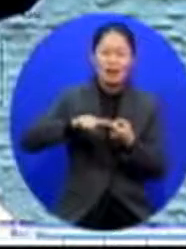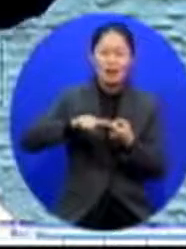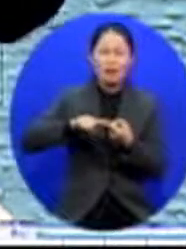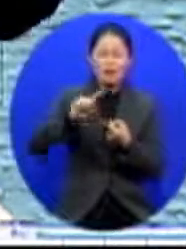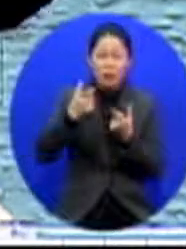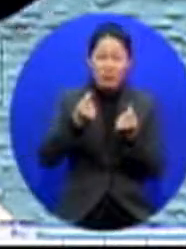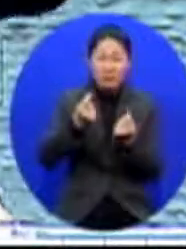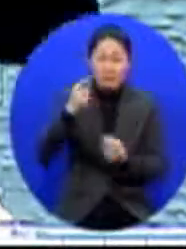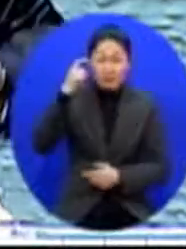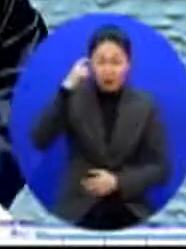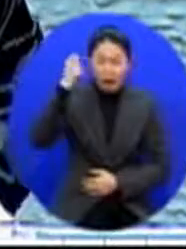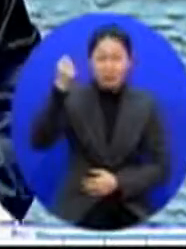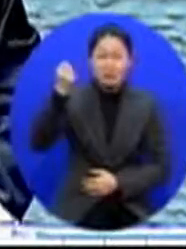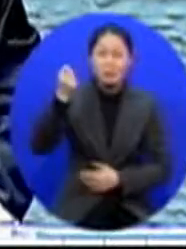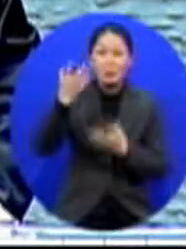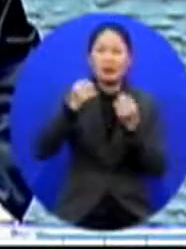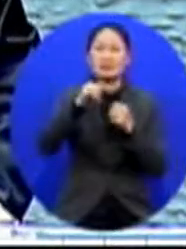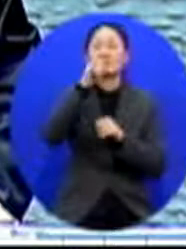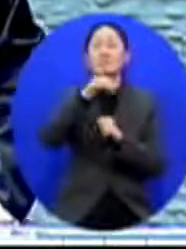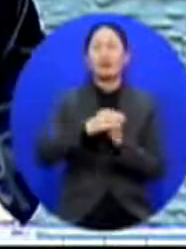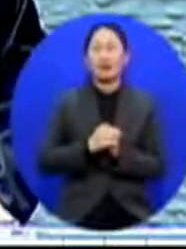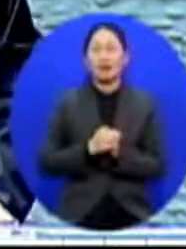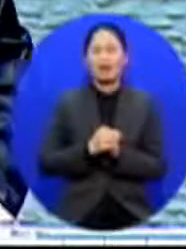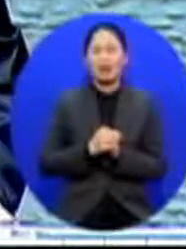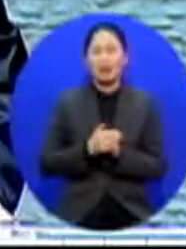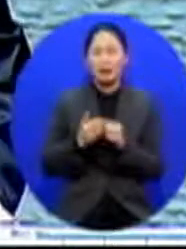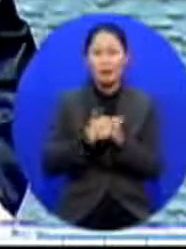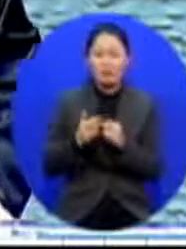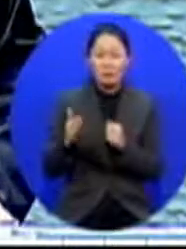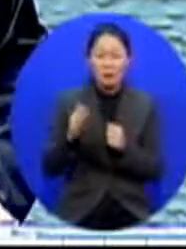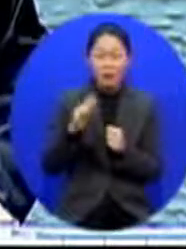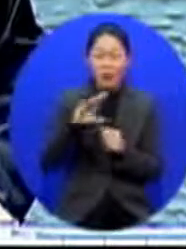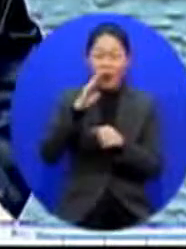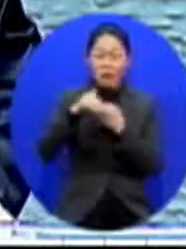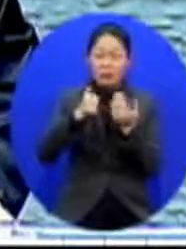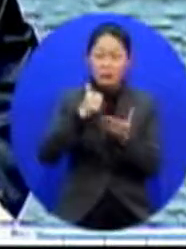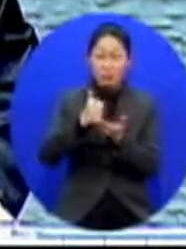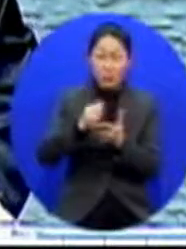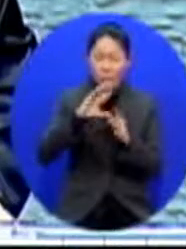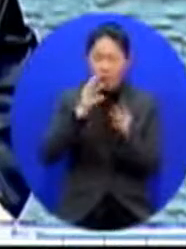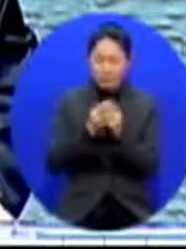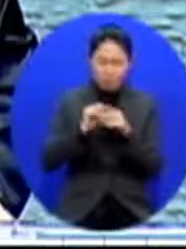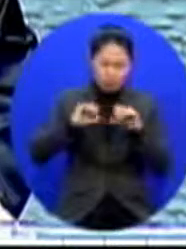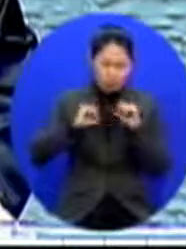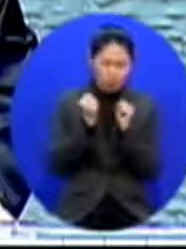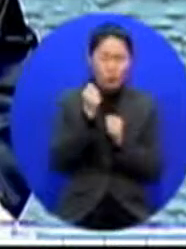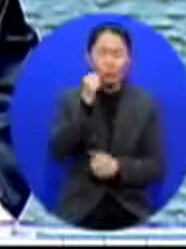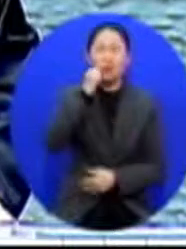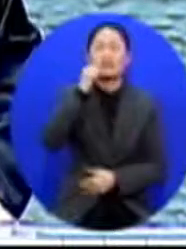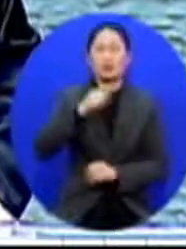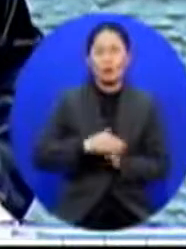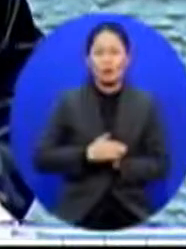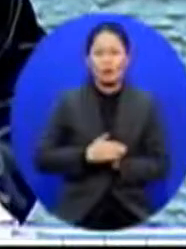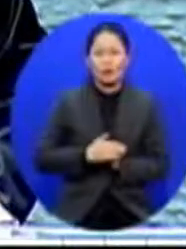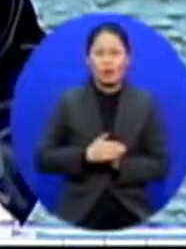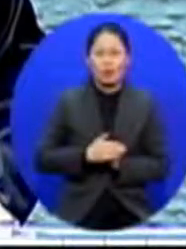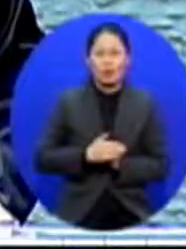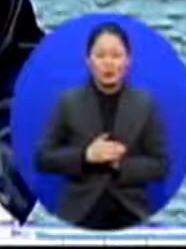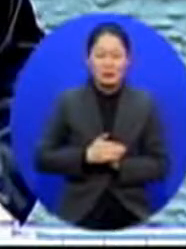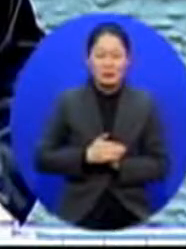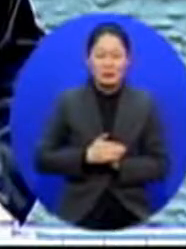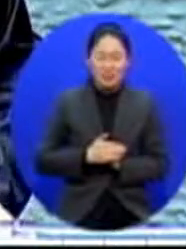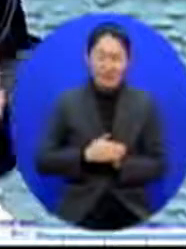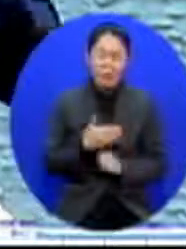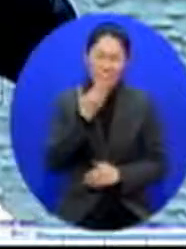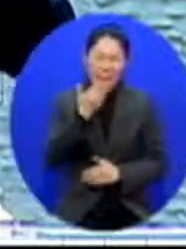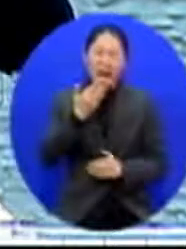생각하는 분들이 실제로 만 테니까 그러니까 하나님께 완전히 순종 옷 하는거죠 뭐 할 수 있는 끝까지 만하고